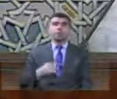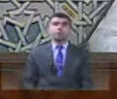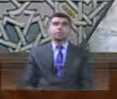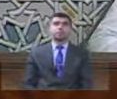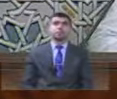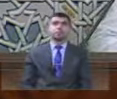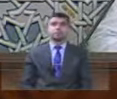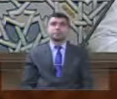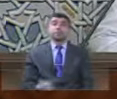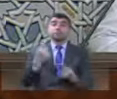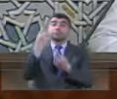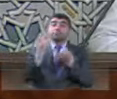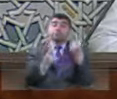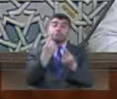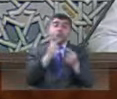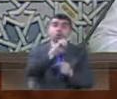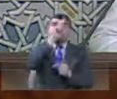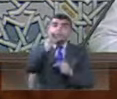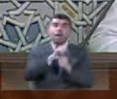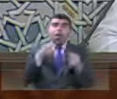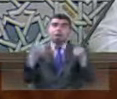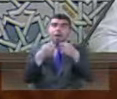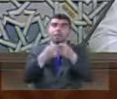هل هناك من تعقيب إضافي؟